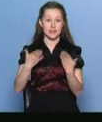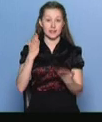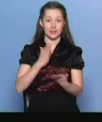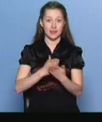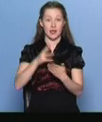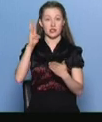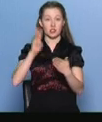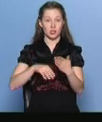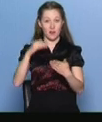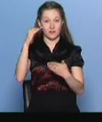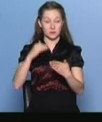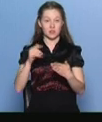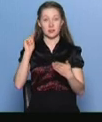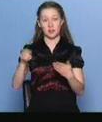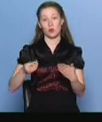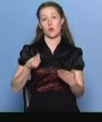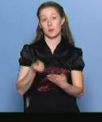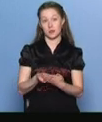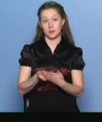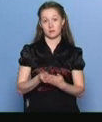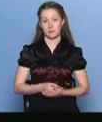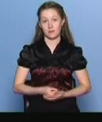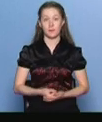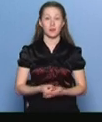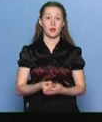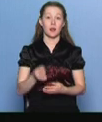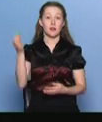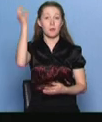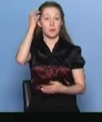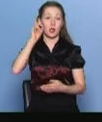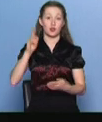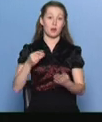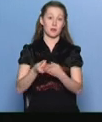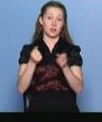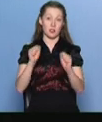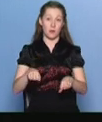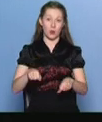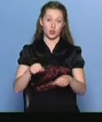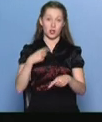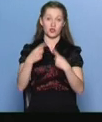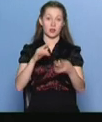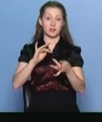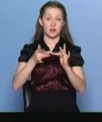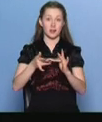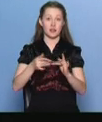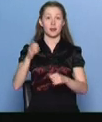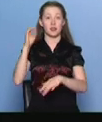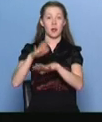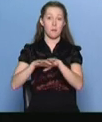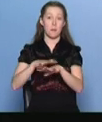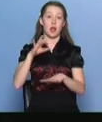списке должников, нажать кнопку «Оплатить». Приставы напоминают, оплатить свои долги можно через интернет в отделениях банка, а